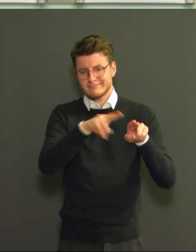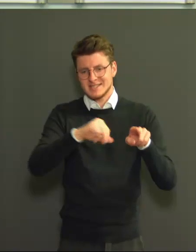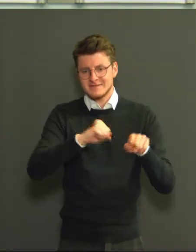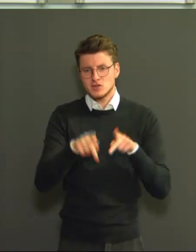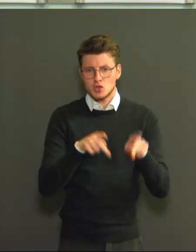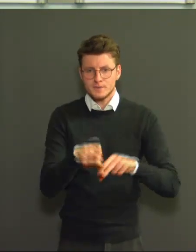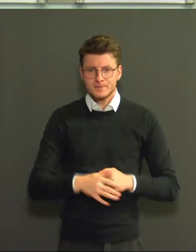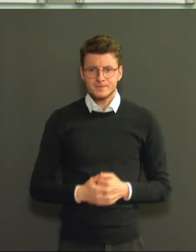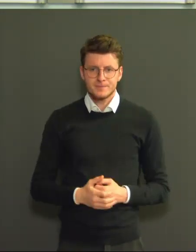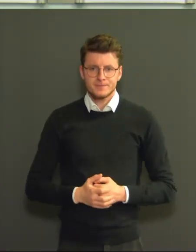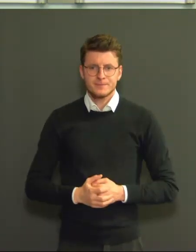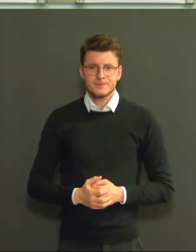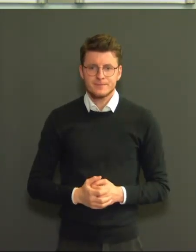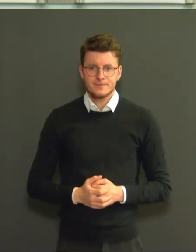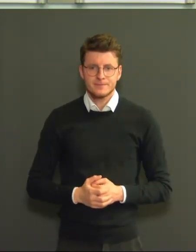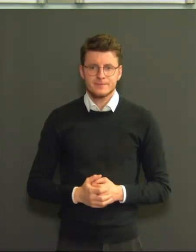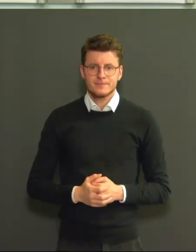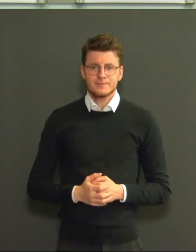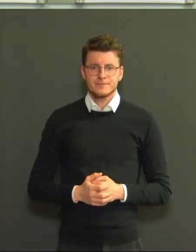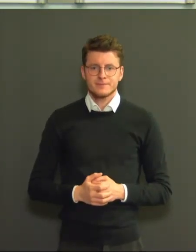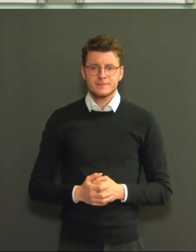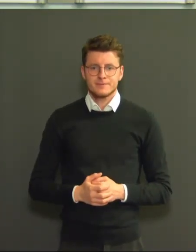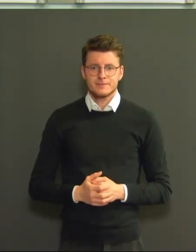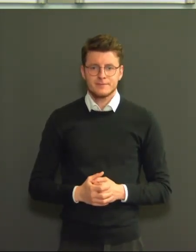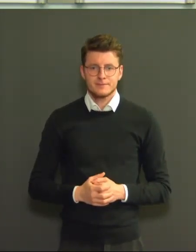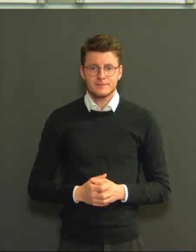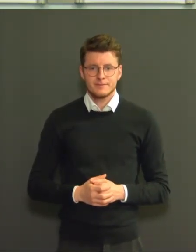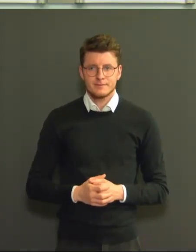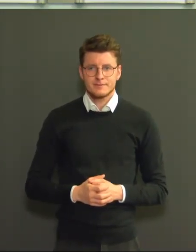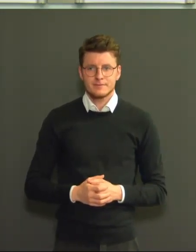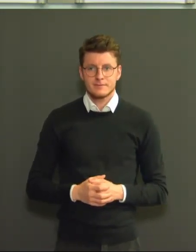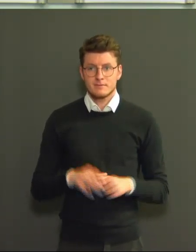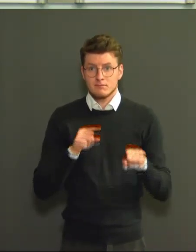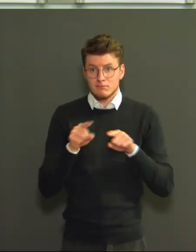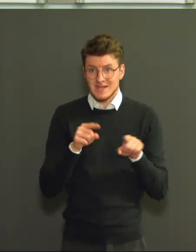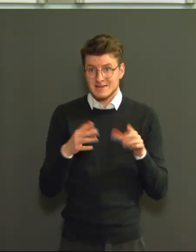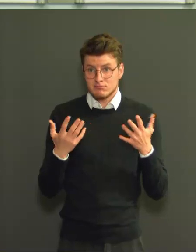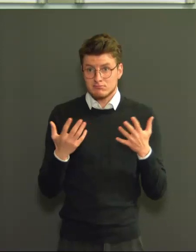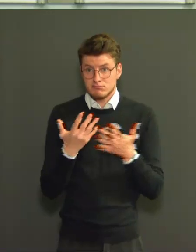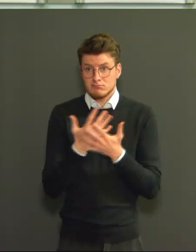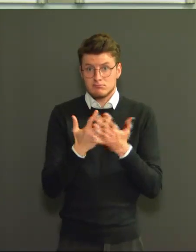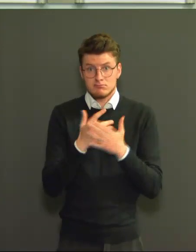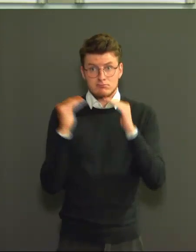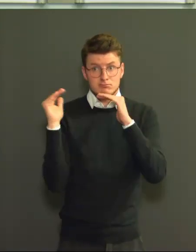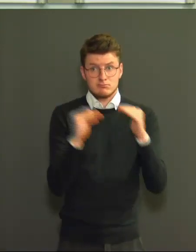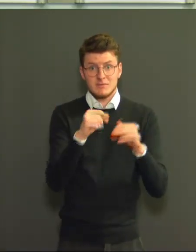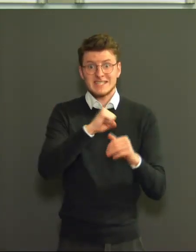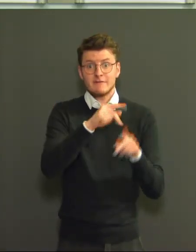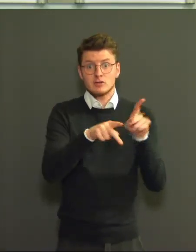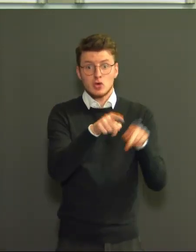zorgen. Deze cijfers liggen daarmee zo'n 20% lager dan de week ervoor.